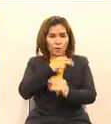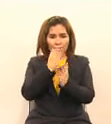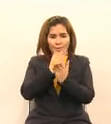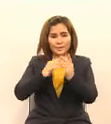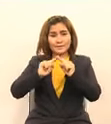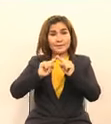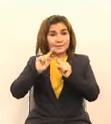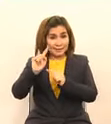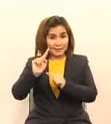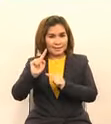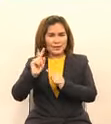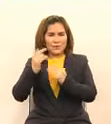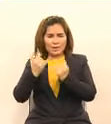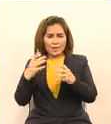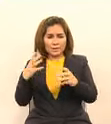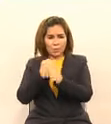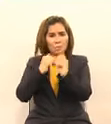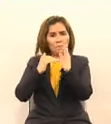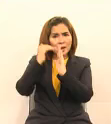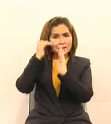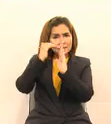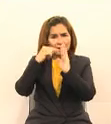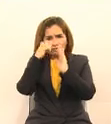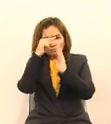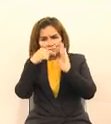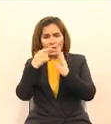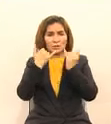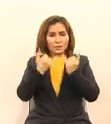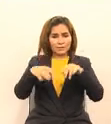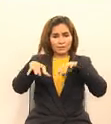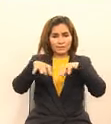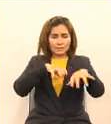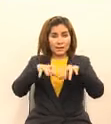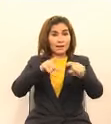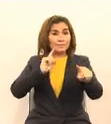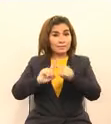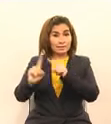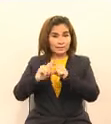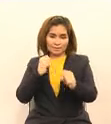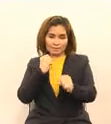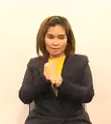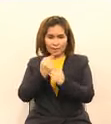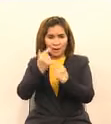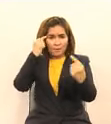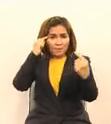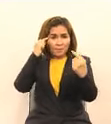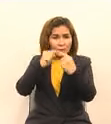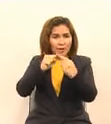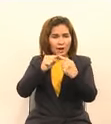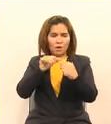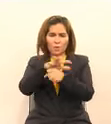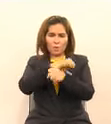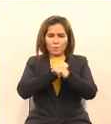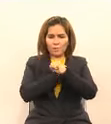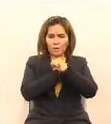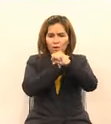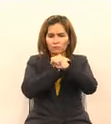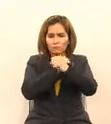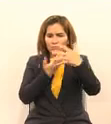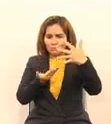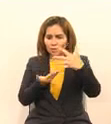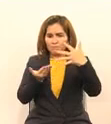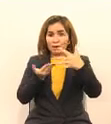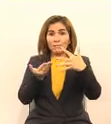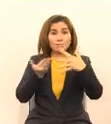าให้ฟังว่าในเขต1หรือว่าภาคเหนือตอนบนนะครับมีการบริหารจัดการมีการทำงานเพื่อป้องกันไวรัสโควิดไปถึงตรงไหนแล้วน